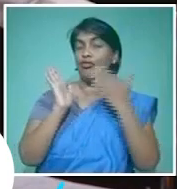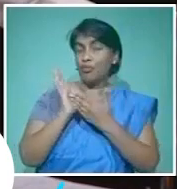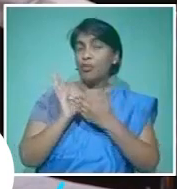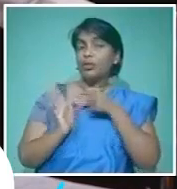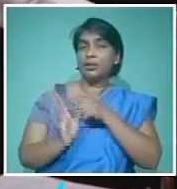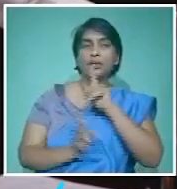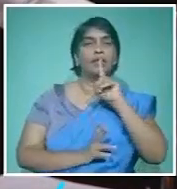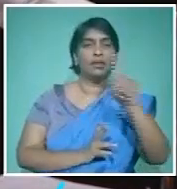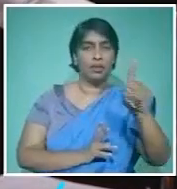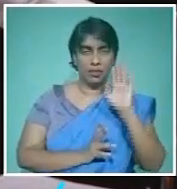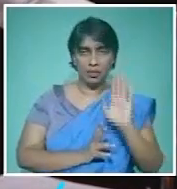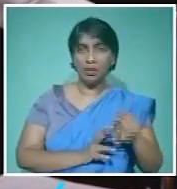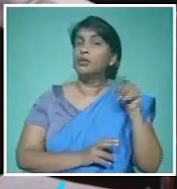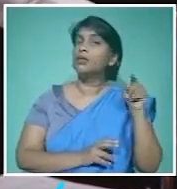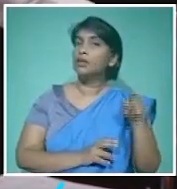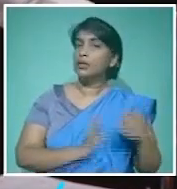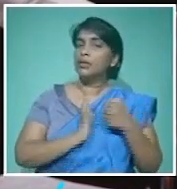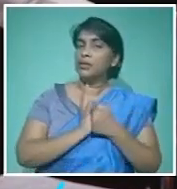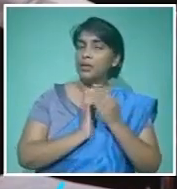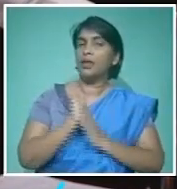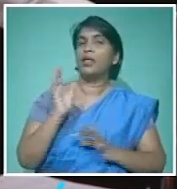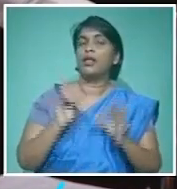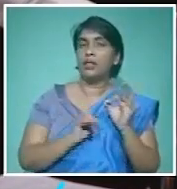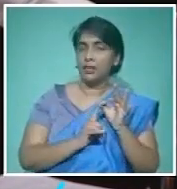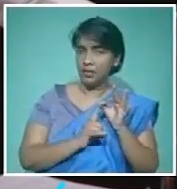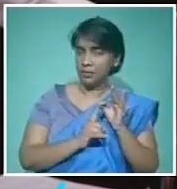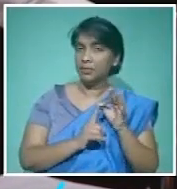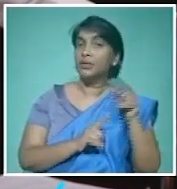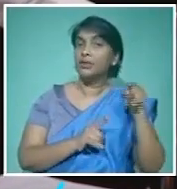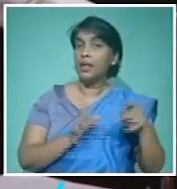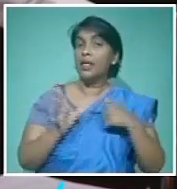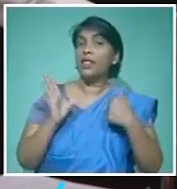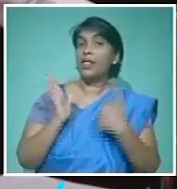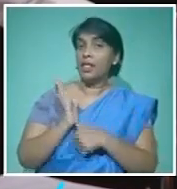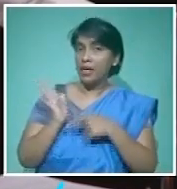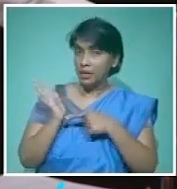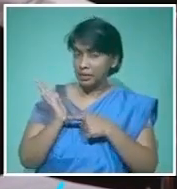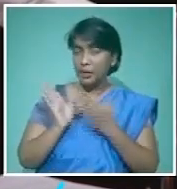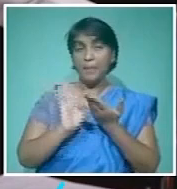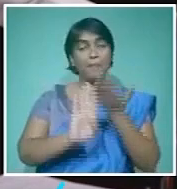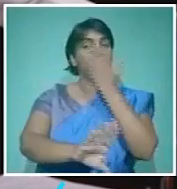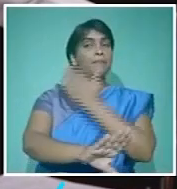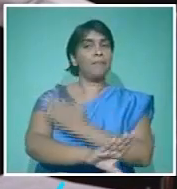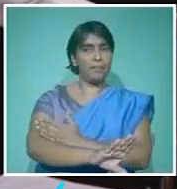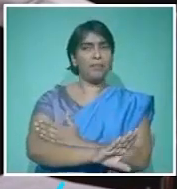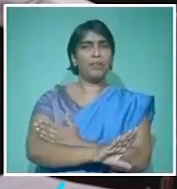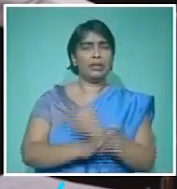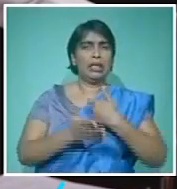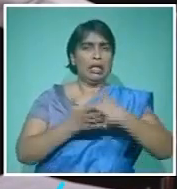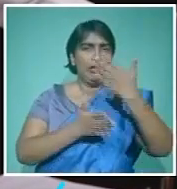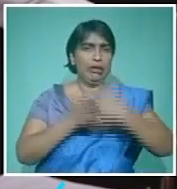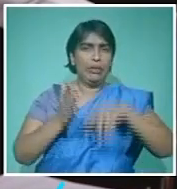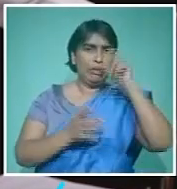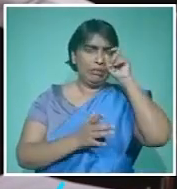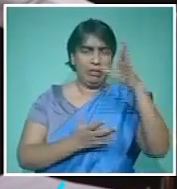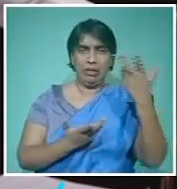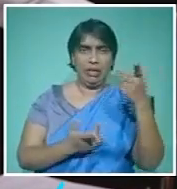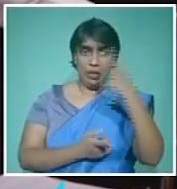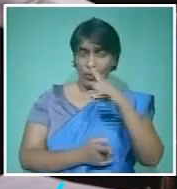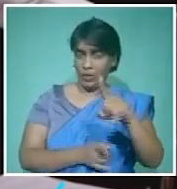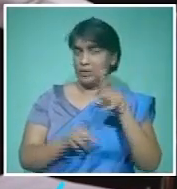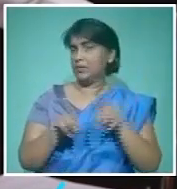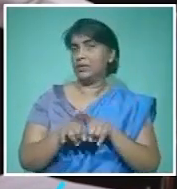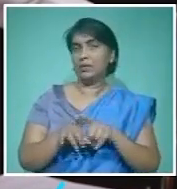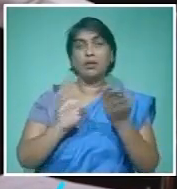තිබෙනවා. ඒතොර දැන් ගරු අමාත්‍යතුමා ඒ පනතත් ඊට පෙර ඉදිරිපත් කර මා දන්නේ මා වාර්තාව දැක්කේ නැහැ එතුමා කියන පරිදි ඊට